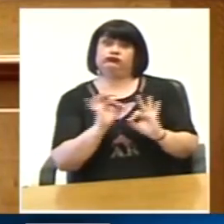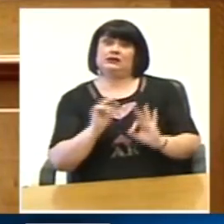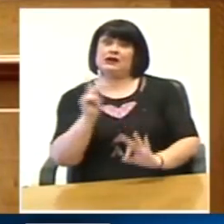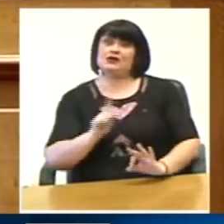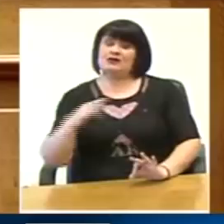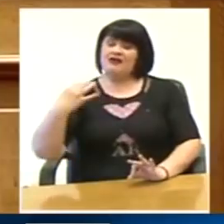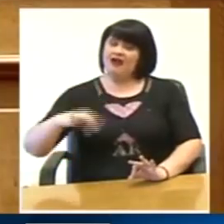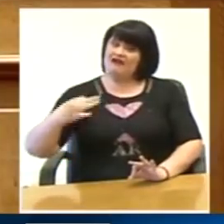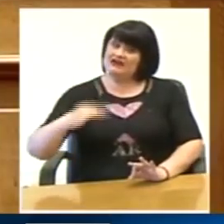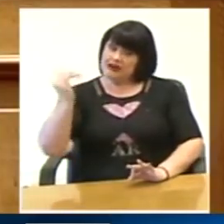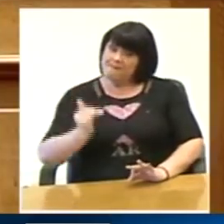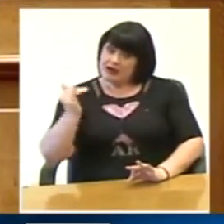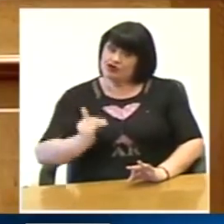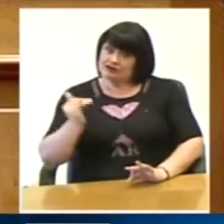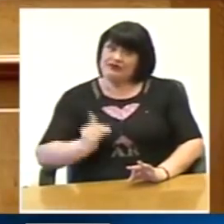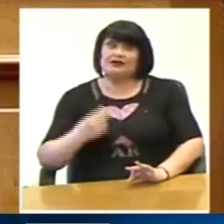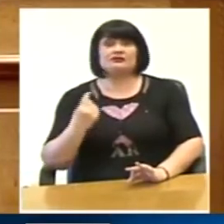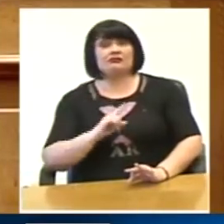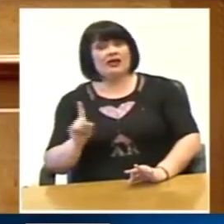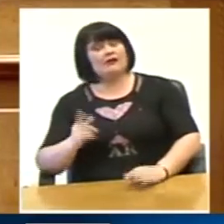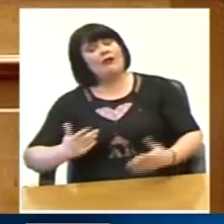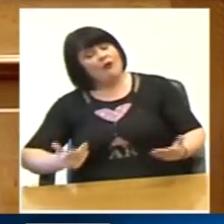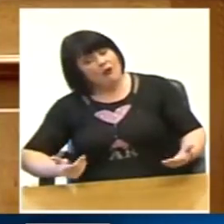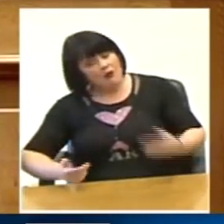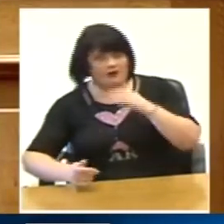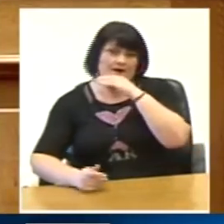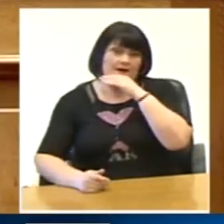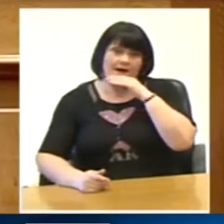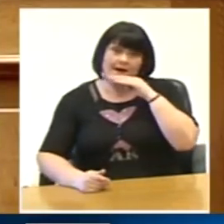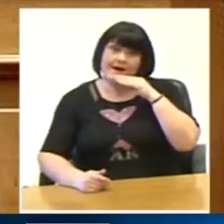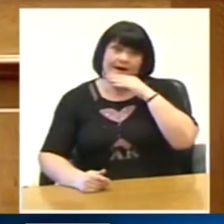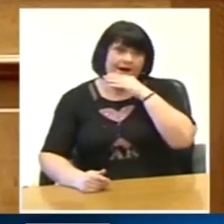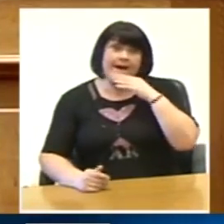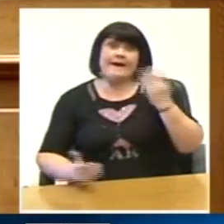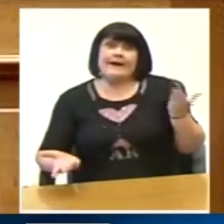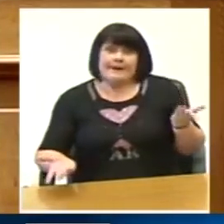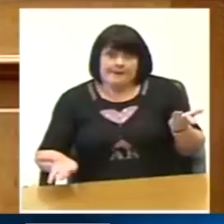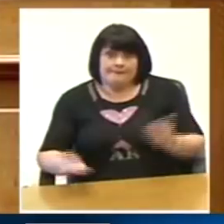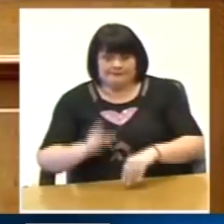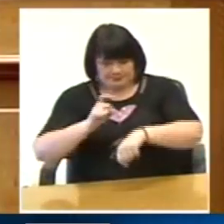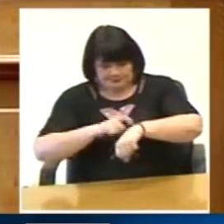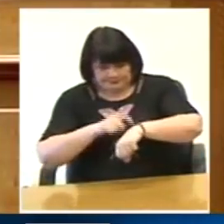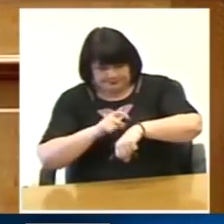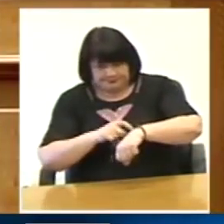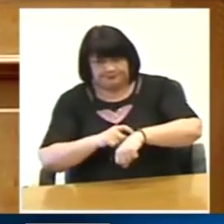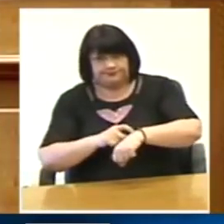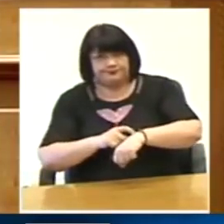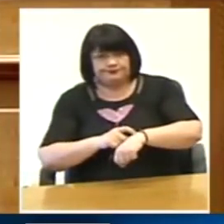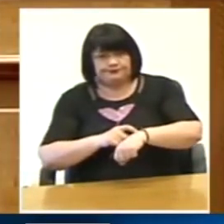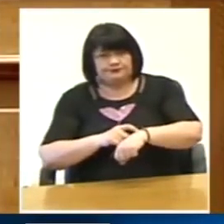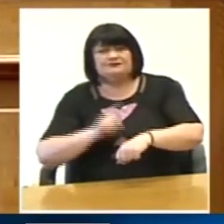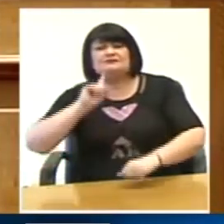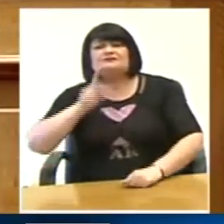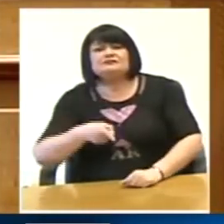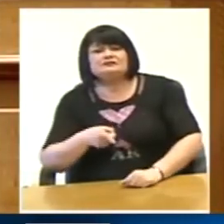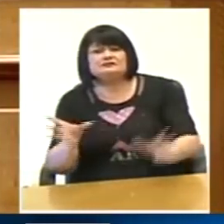μειωθεί. Δείχνετε μεγάλη κοινωνική ευαισθησία και πρέπει να το αναγνωρίσουμε αυτό. Όταν την ίδια στιγμή φαίνεται διάταξη